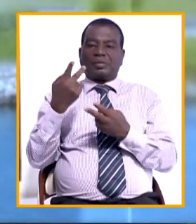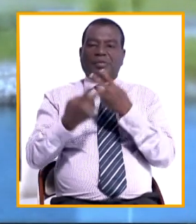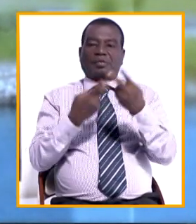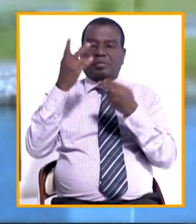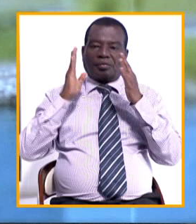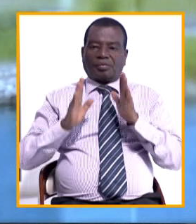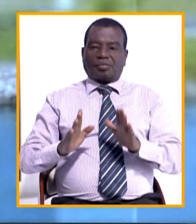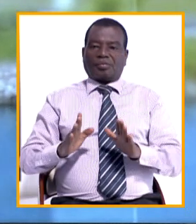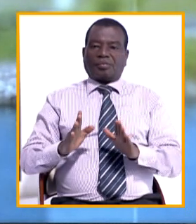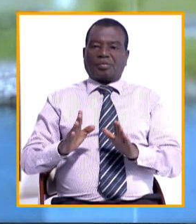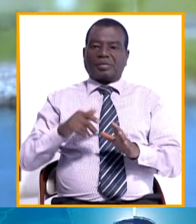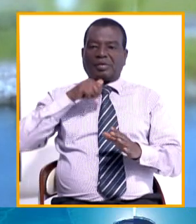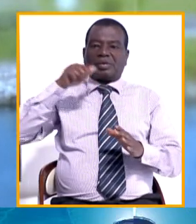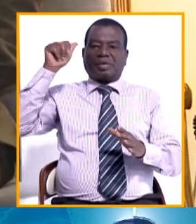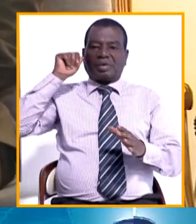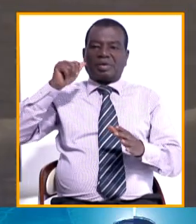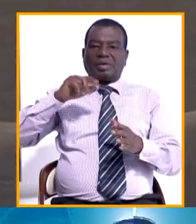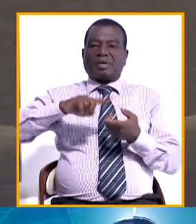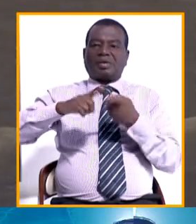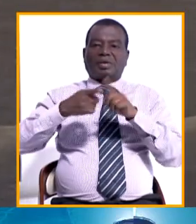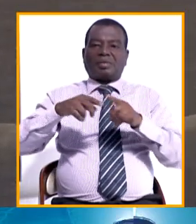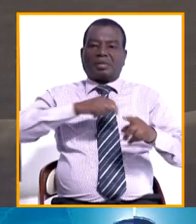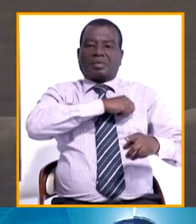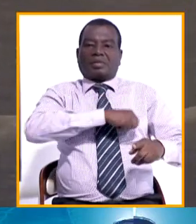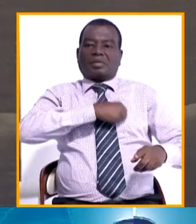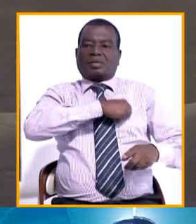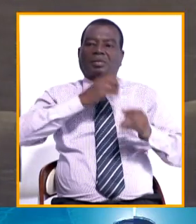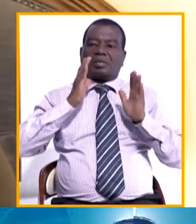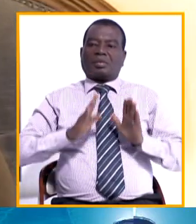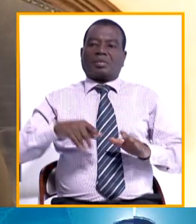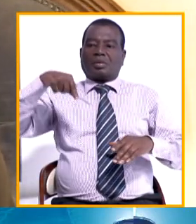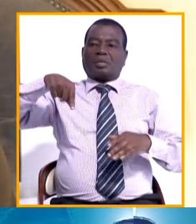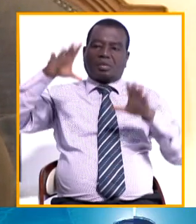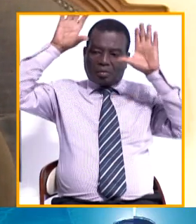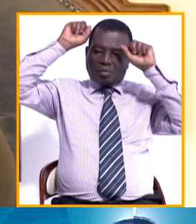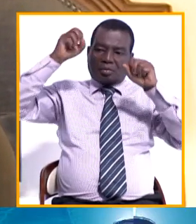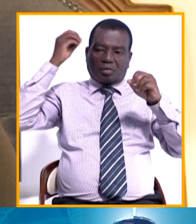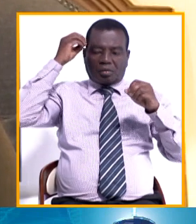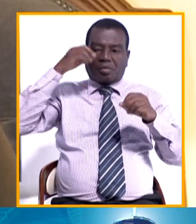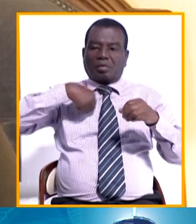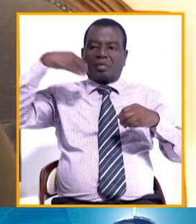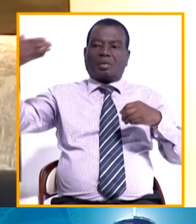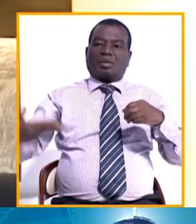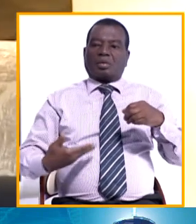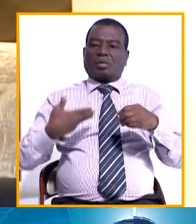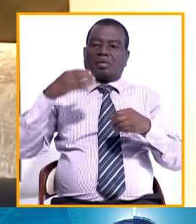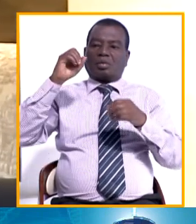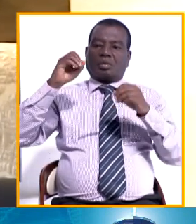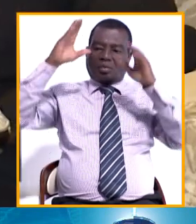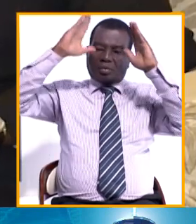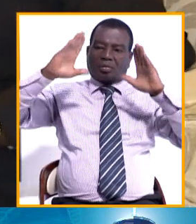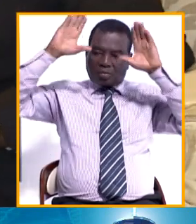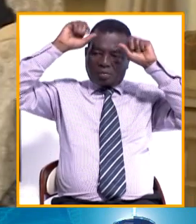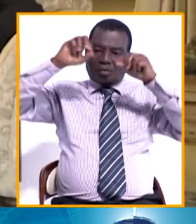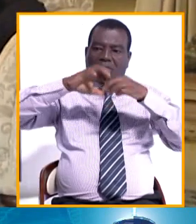laisse place à un autre. Hier, c'est son homologue togolais, Fornia Singbe, que le président Alassane Ouattara a reçu au palais de la présidence